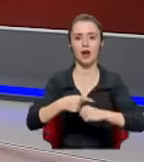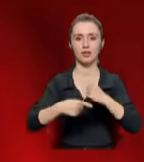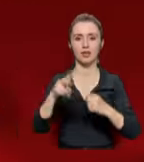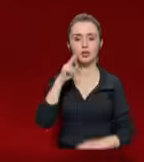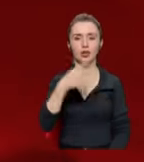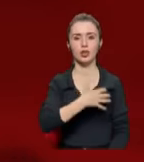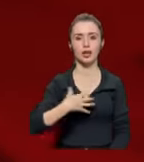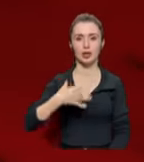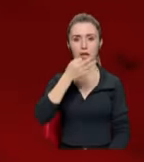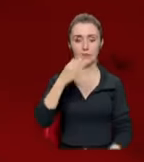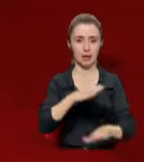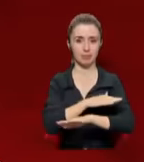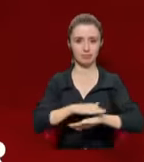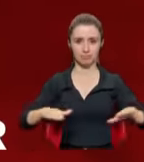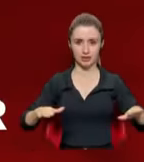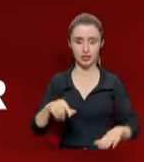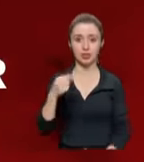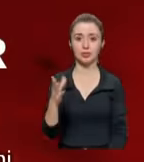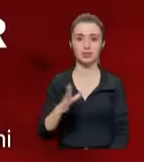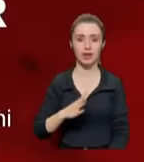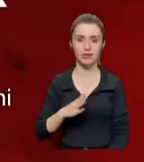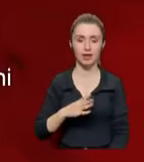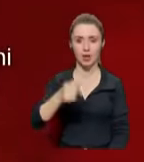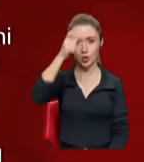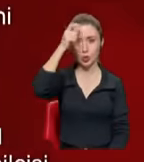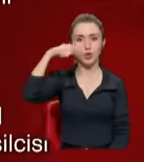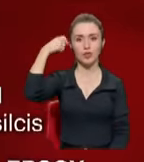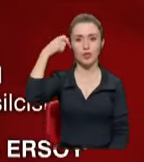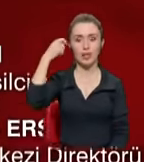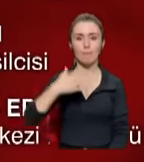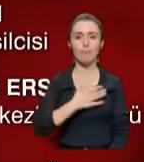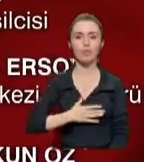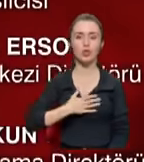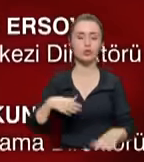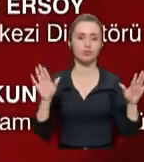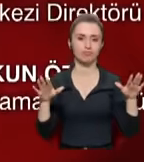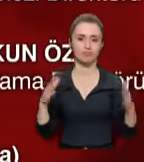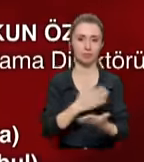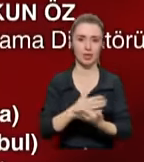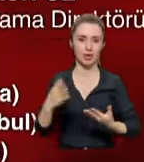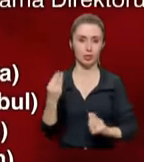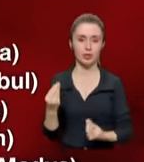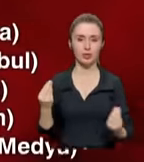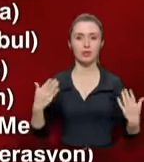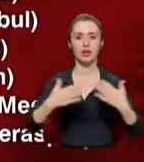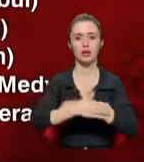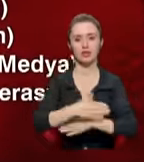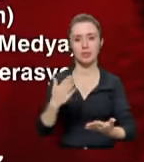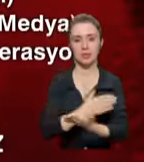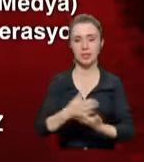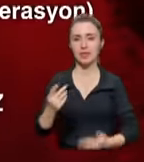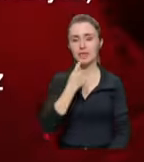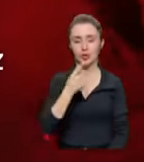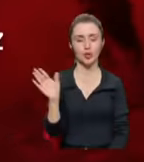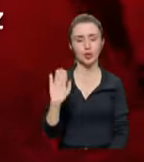sonu ana haber bültenini burada noktalı navda yayın Türk sineması Bursa bülbülü ile devam edecek iyi bir akşam geçirmenizi